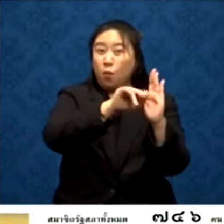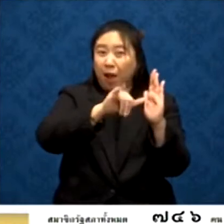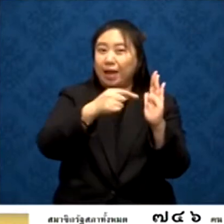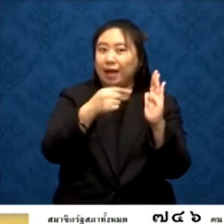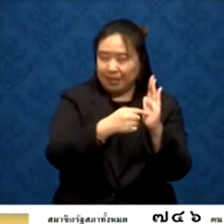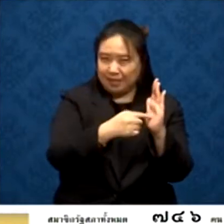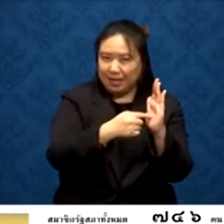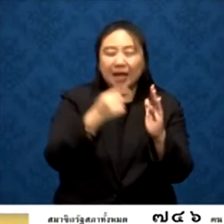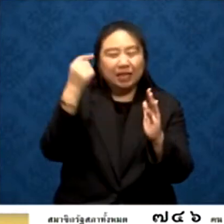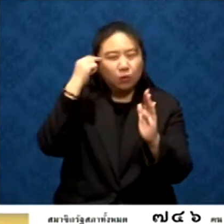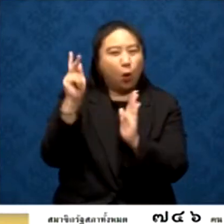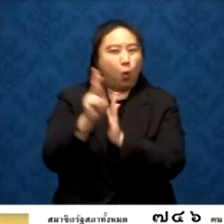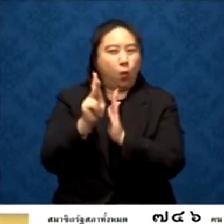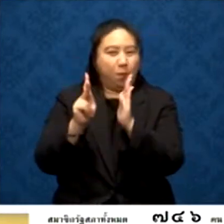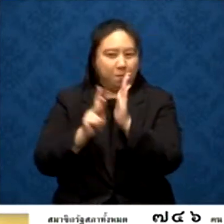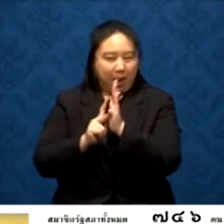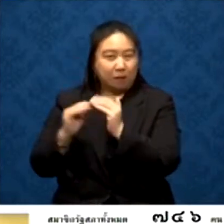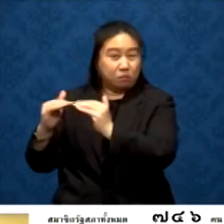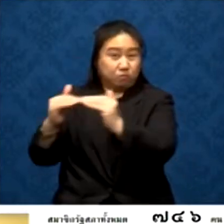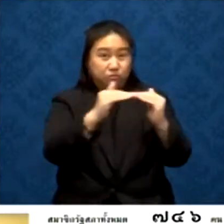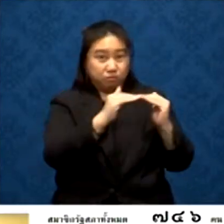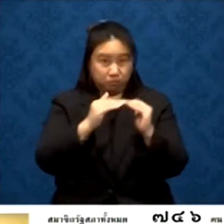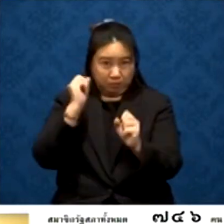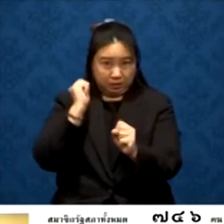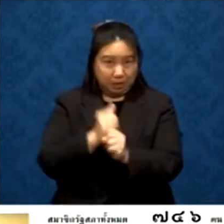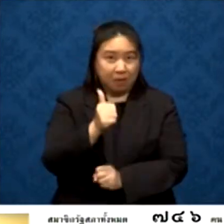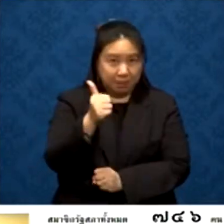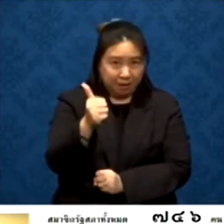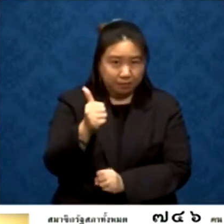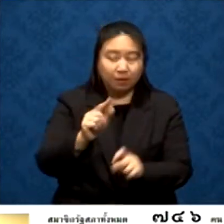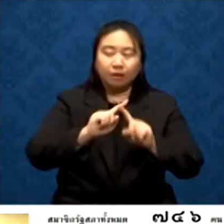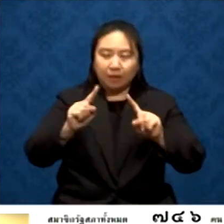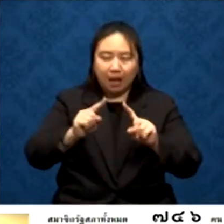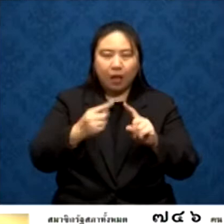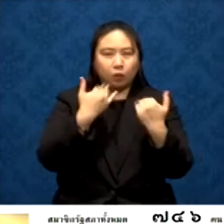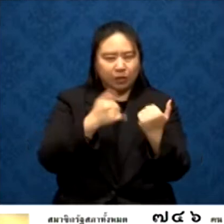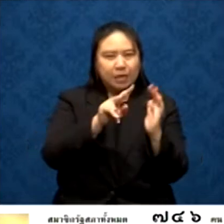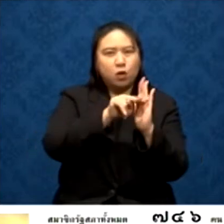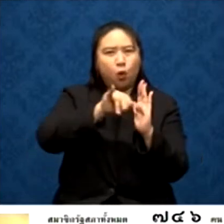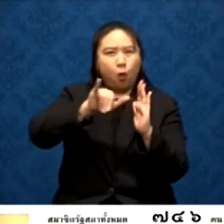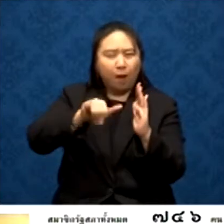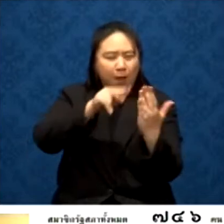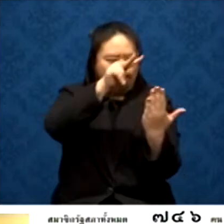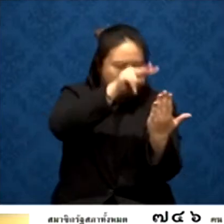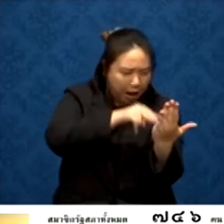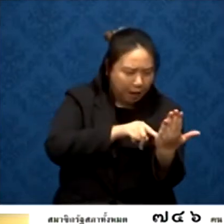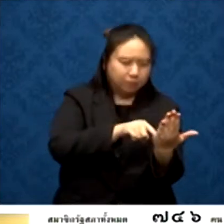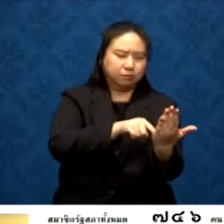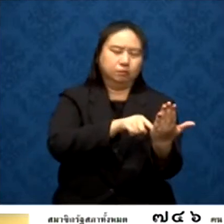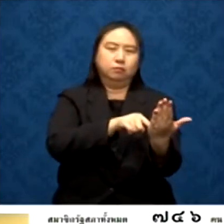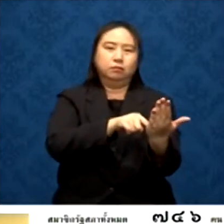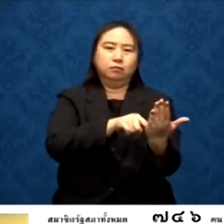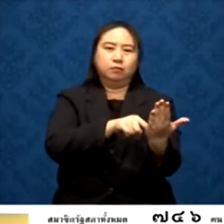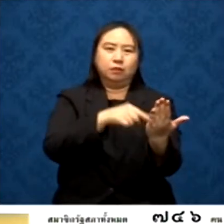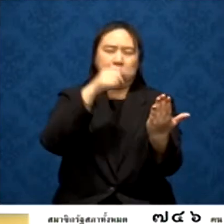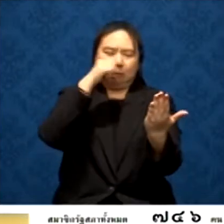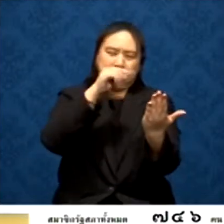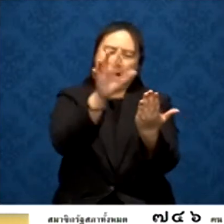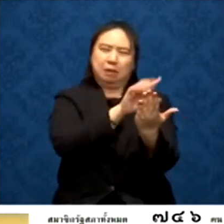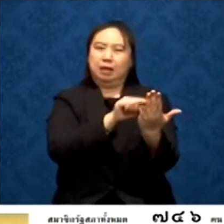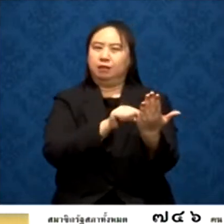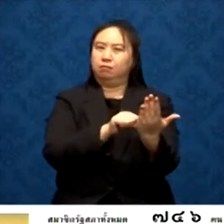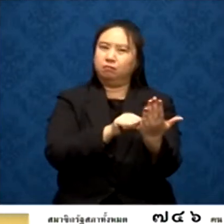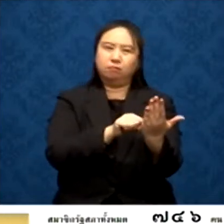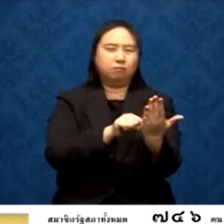เชื่อถือแต่เมื่อผมอ่านนโยบายผมมองไม่เห็นเลยว่าประเทศของเราเนี่ยจะหลุ